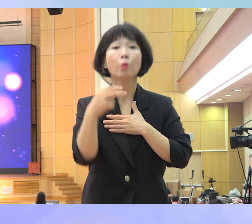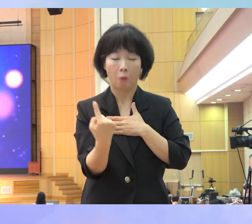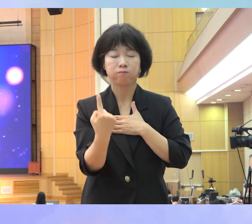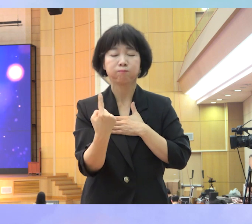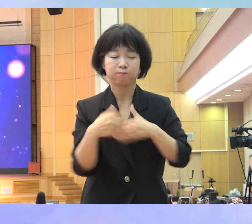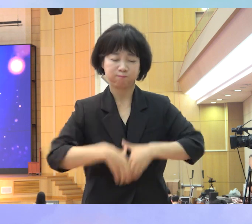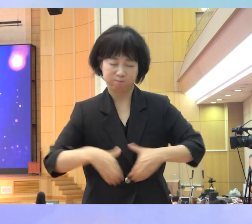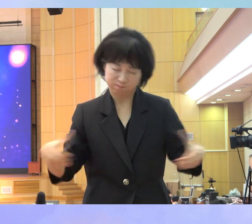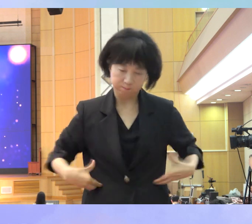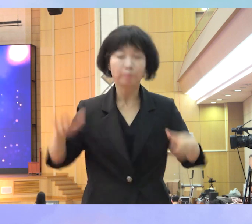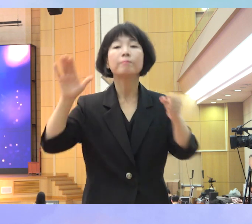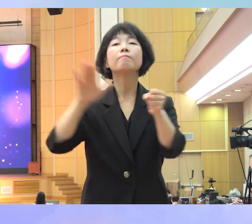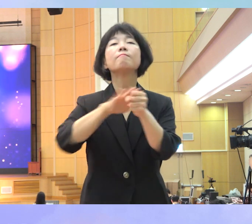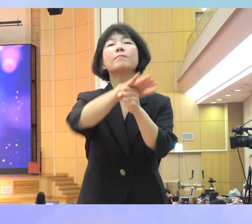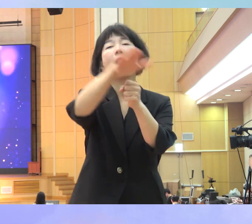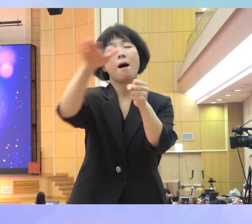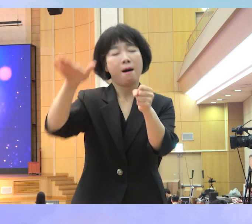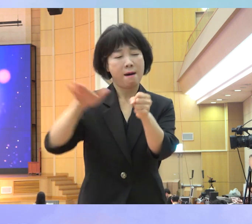원수도